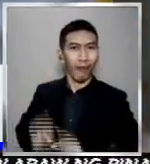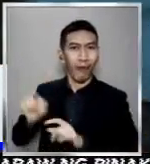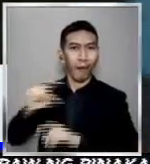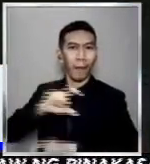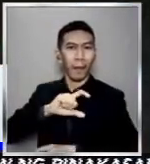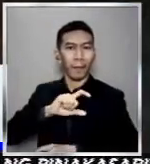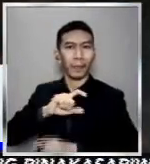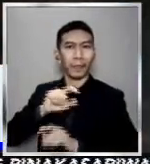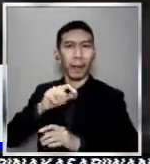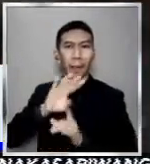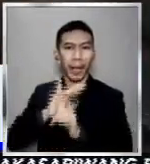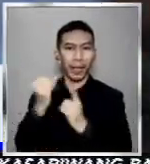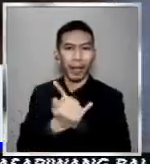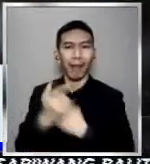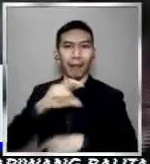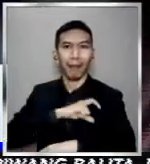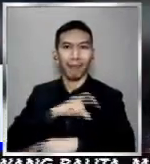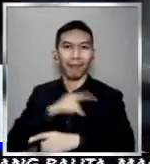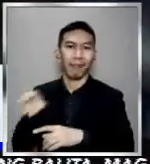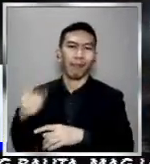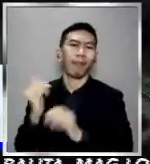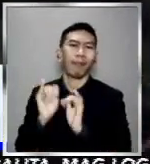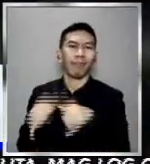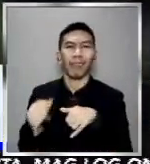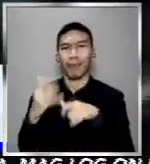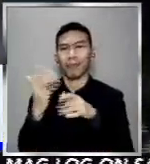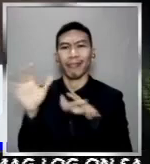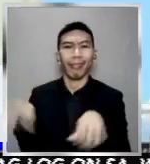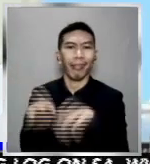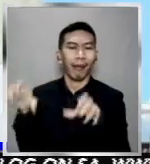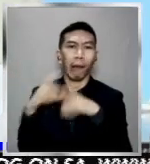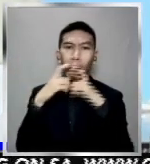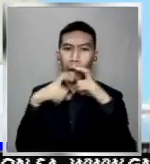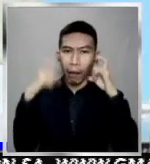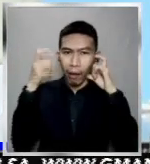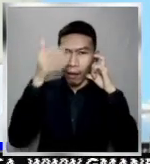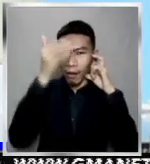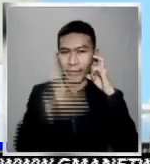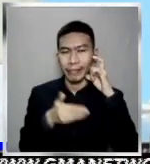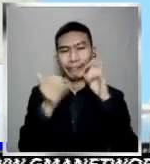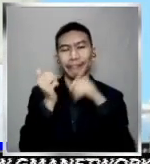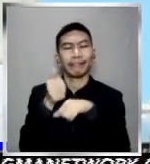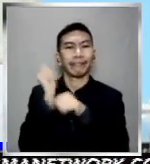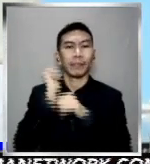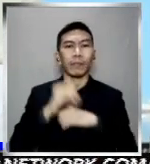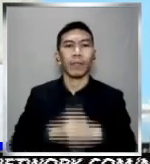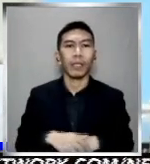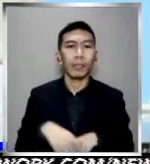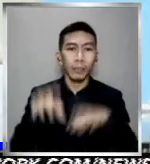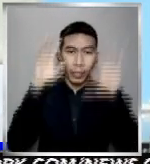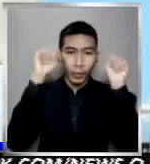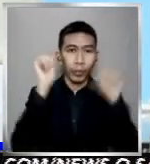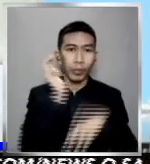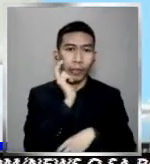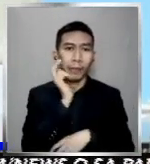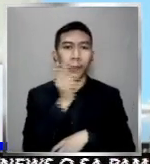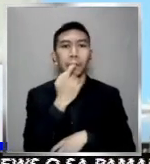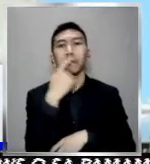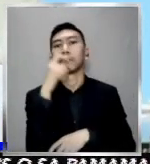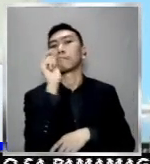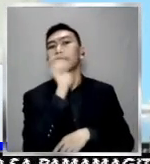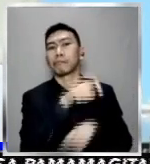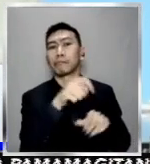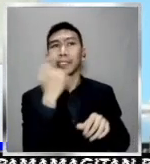shield. Ang ganitong mga tagpo gusto nang tapusin ni Pangulong Duterte. Sa kaniyang Talk to the People kagabi, ipinag-utos ng Pangulo sa pulisya